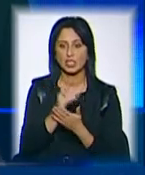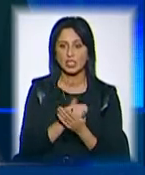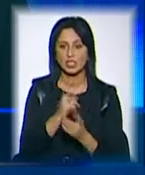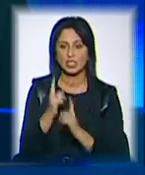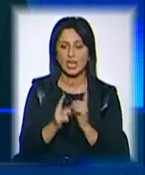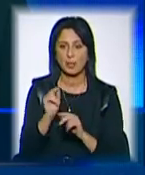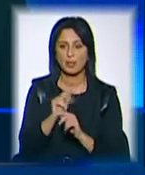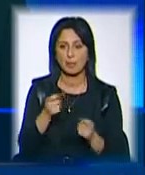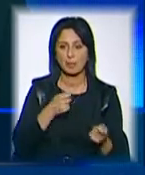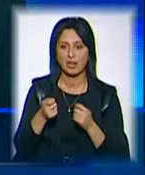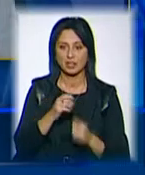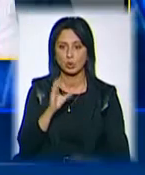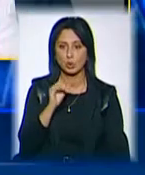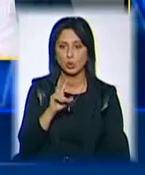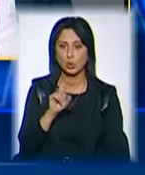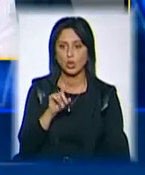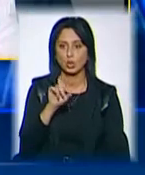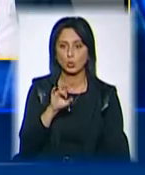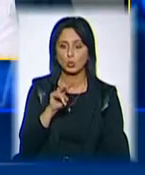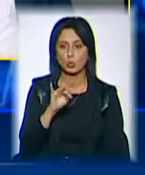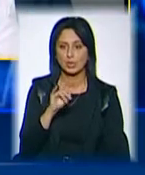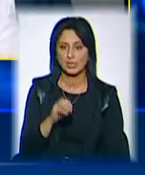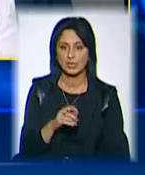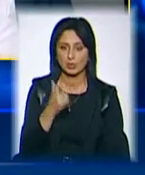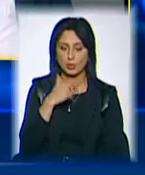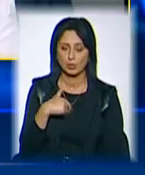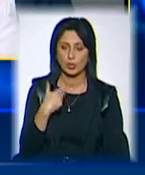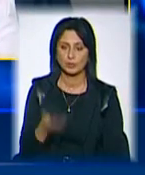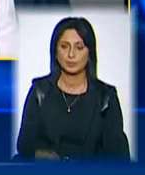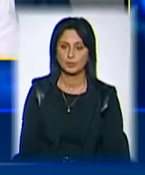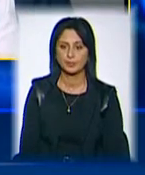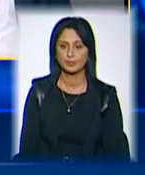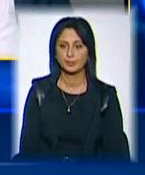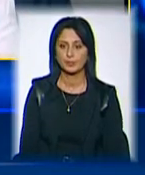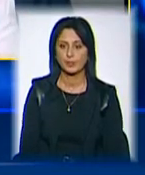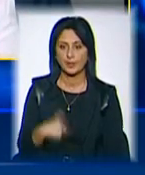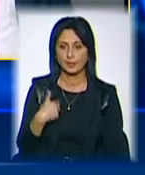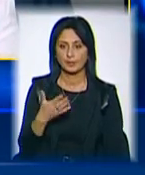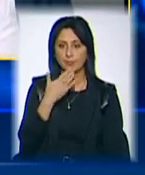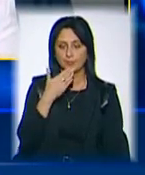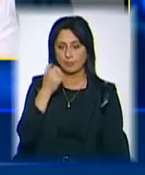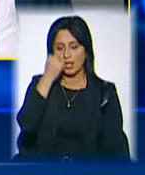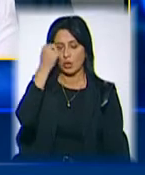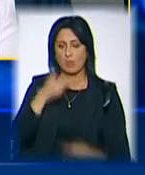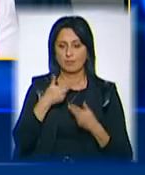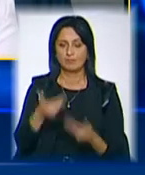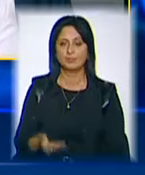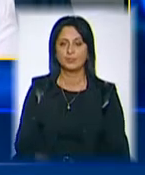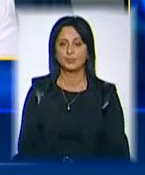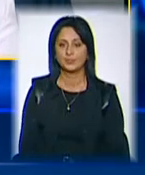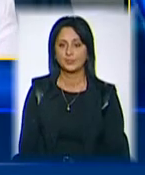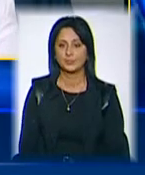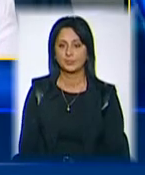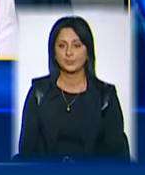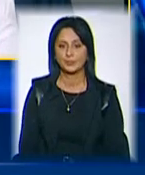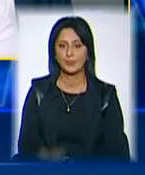ელექტროსისტემის რეაბილიტაციის მმართველი სულხან ზუმბურიძე. ბატონ სულხან, მოგესალმებით. მოგესალმებით დავით, დიდი მადლობა სტუდიაში მოწვევისთვის. ბატონო